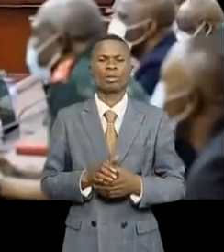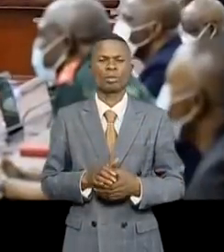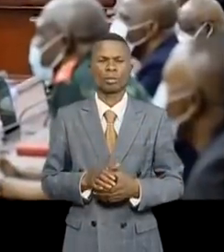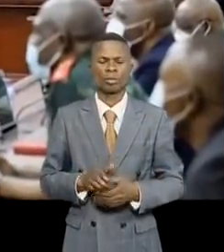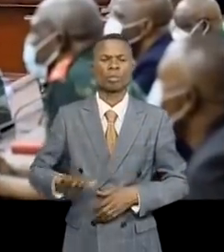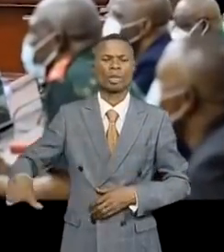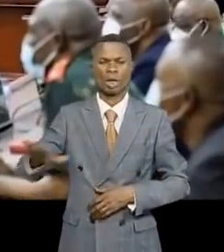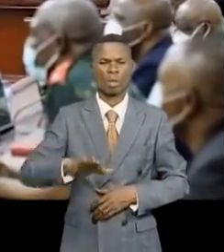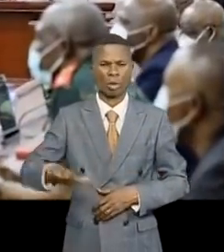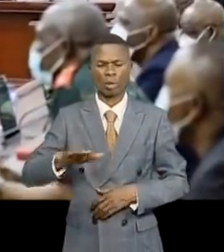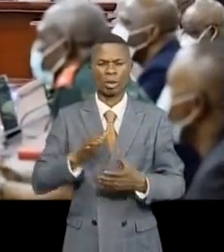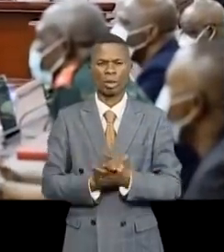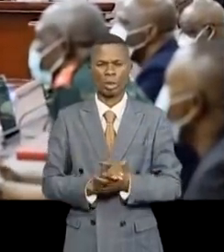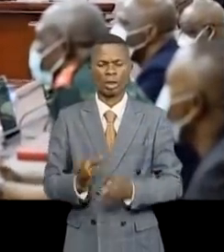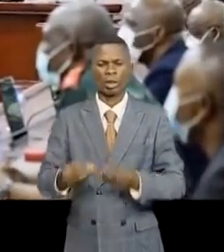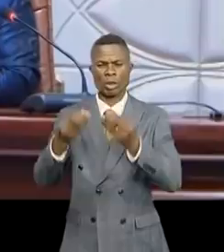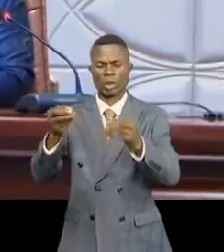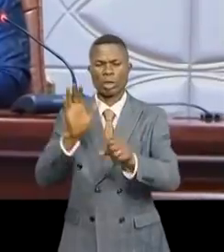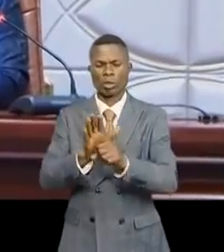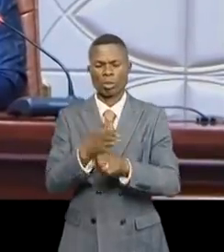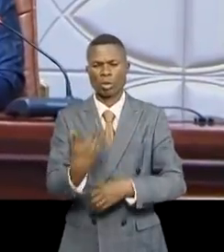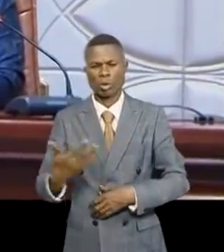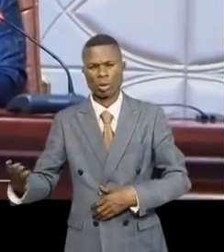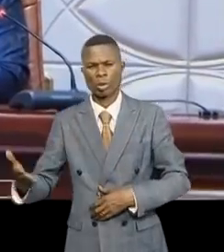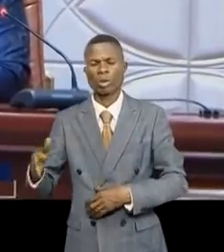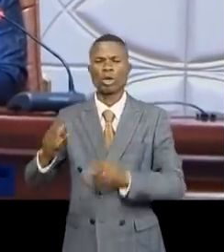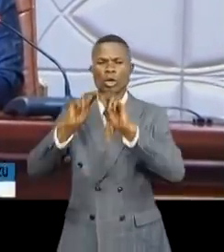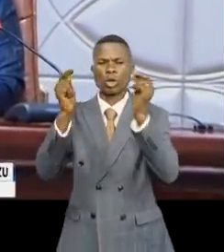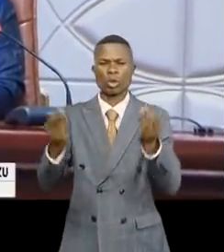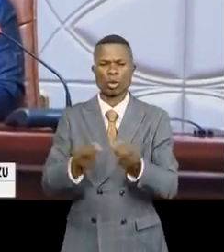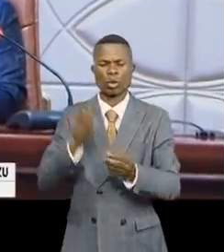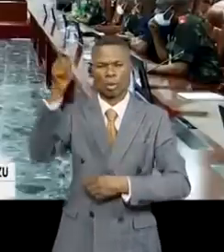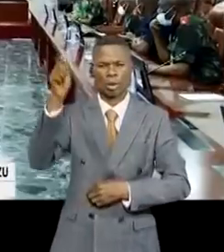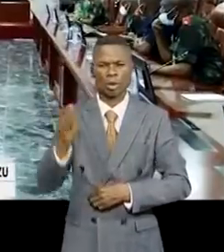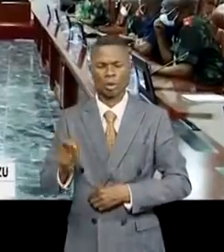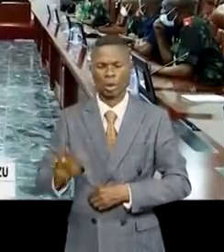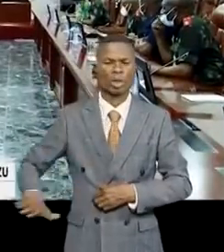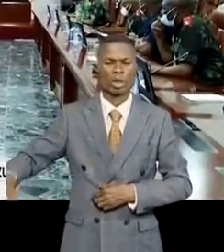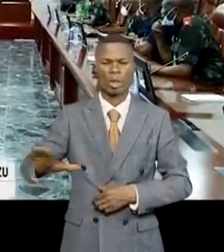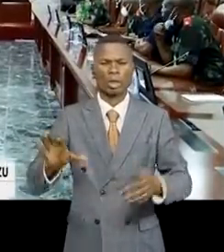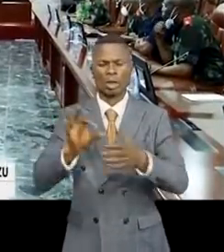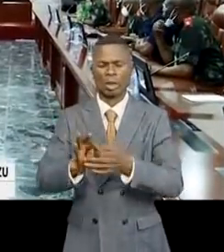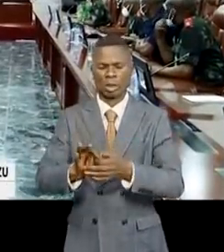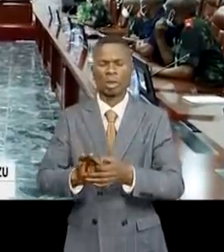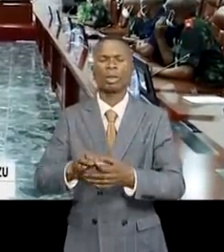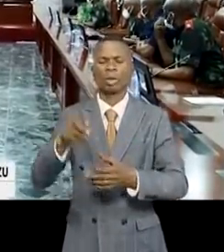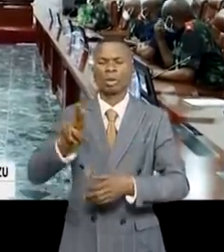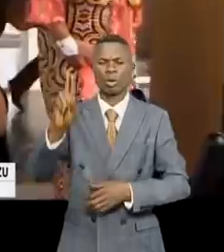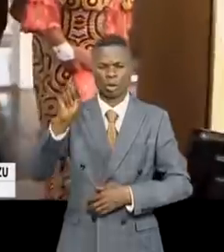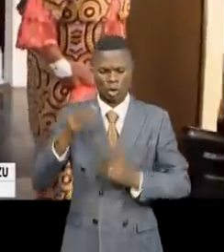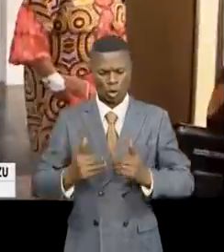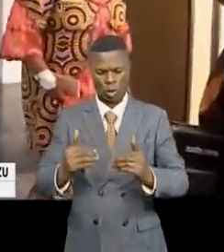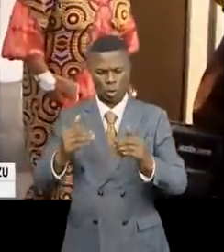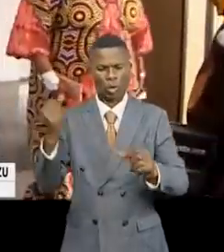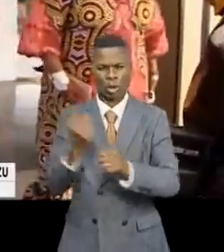La nation arc-en-ciel qui fournit déjà d'importants éléments dans le troupe de la brigade d'intervention des Nations Unies au sein de la MONUSCO tient à poursuivre